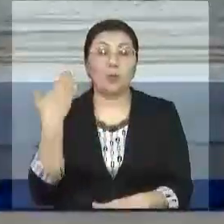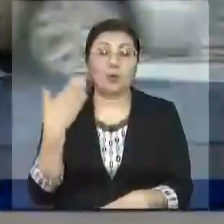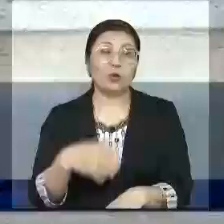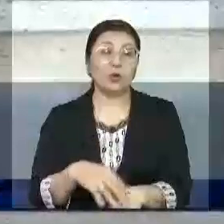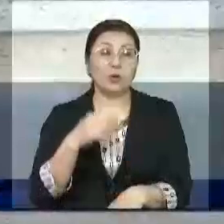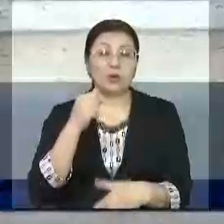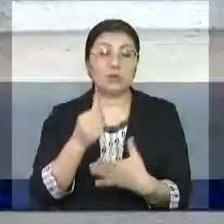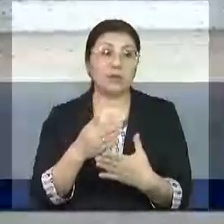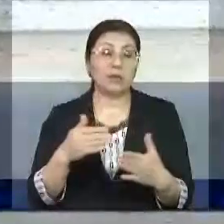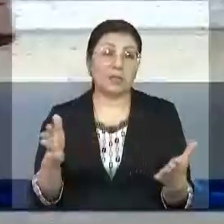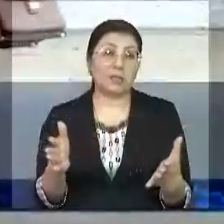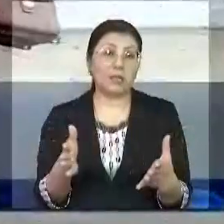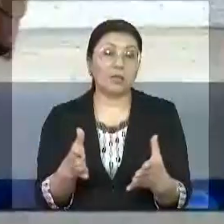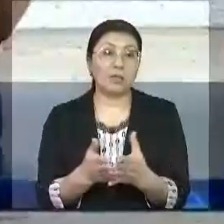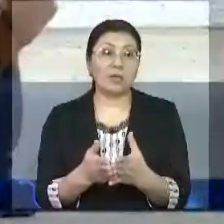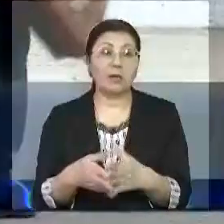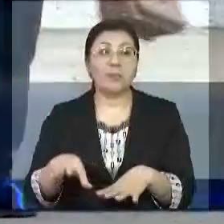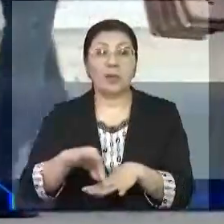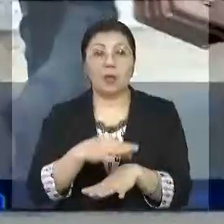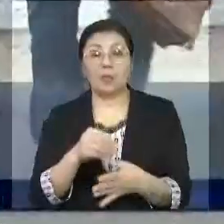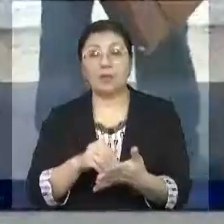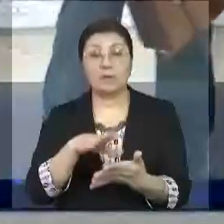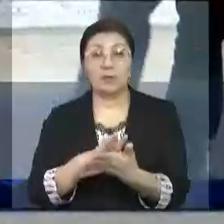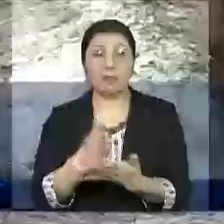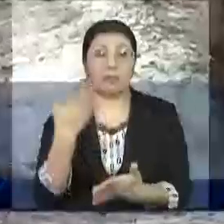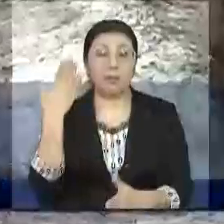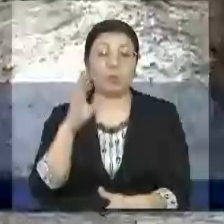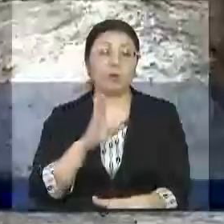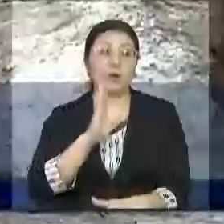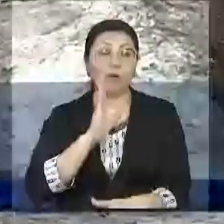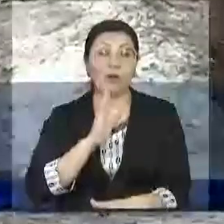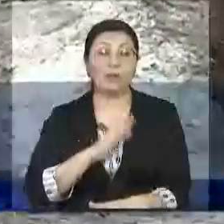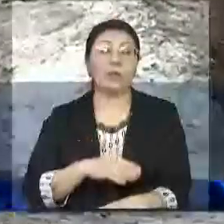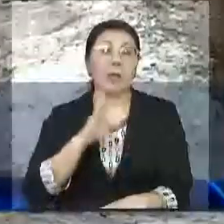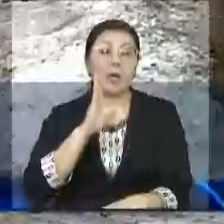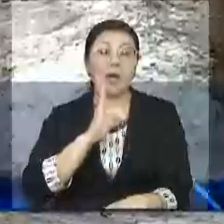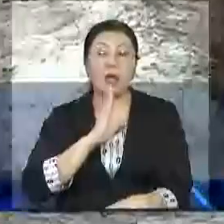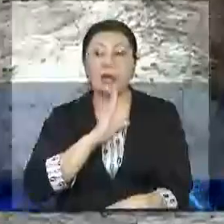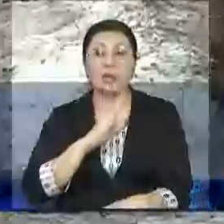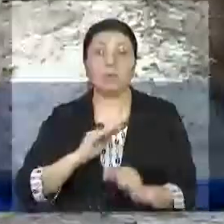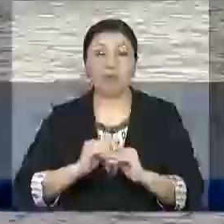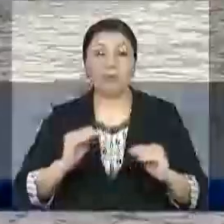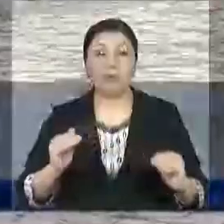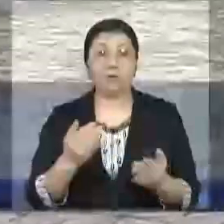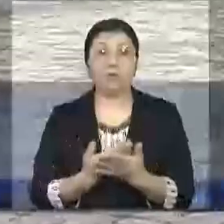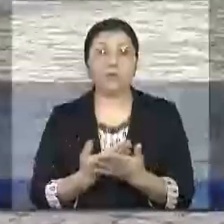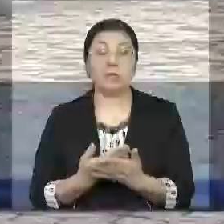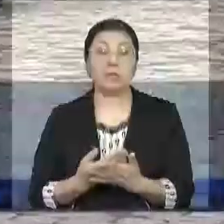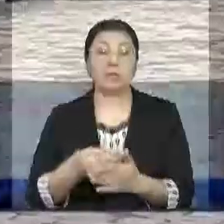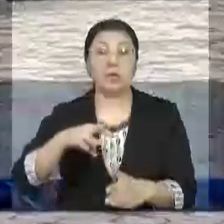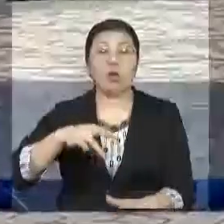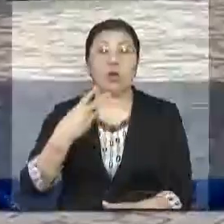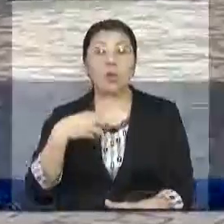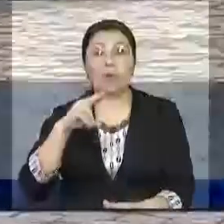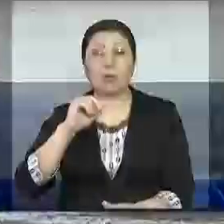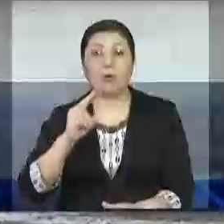күйеулер некеде тұрғанда барлығын жұбайының атына рәсімдеп, бұрынғы әйелі мен балаларына жылжымайтын немесе жылжымалы мүліктерін